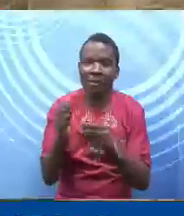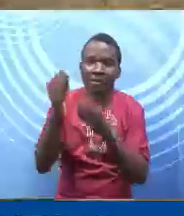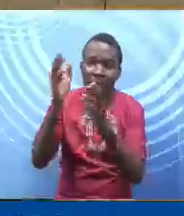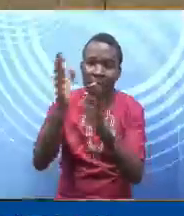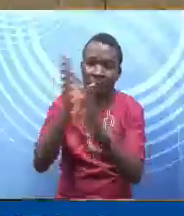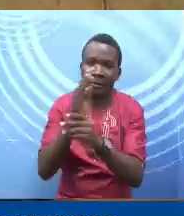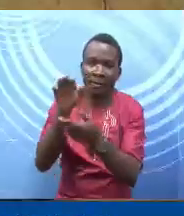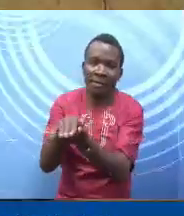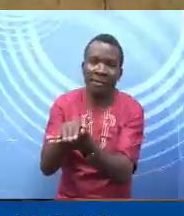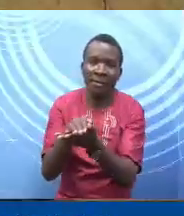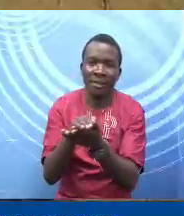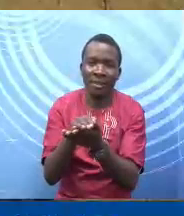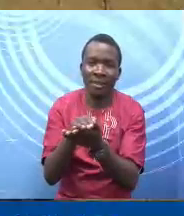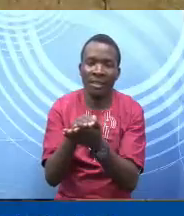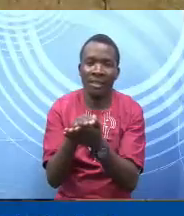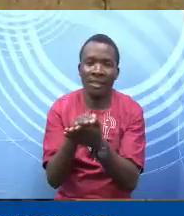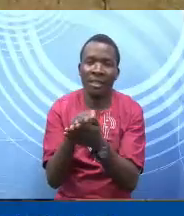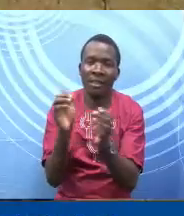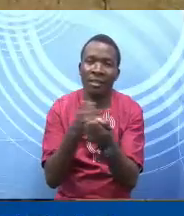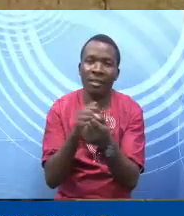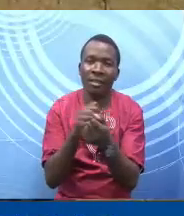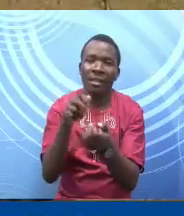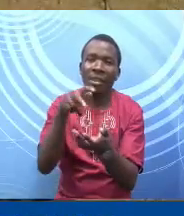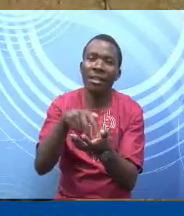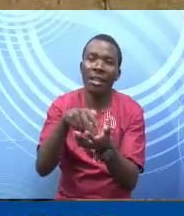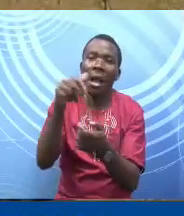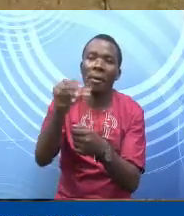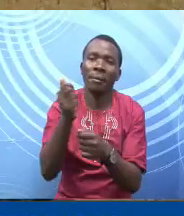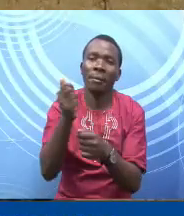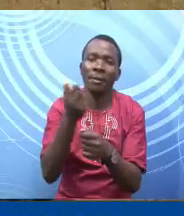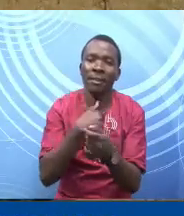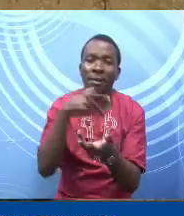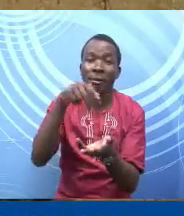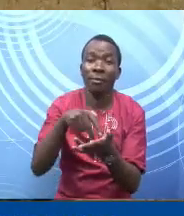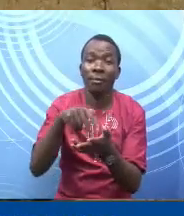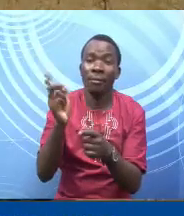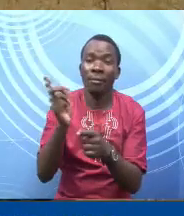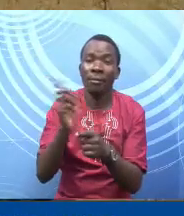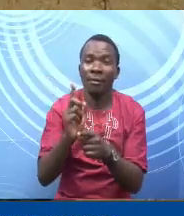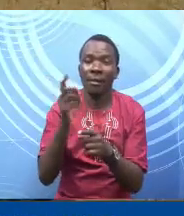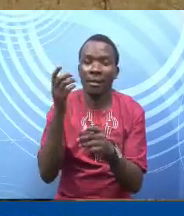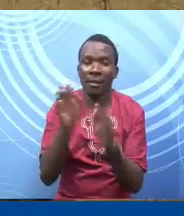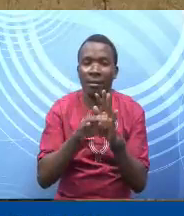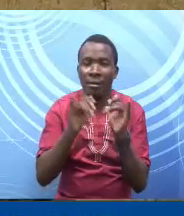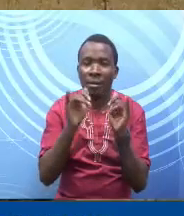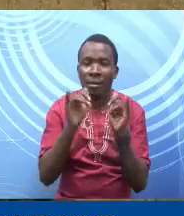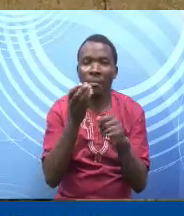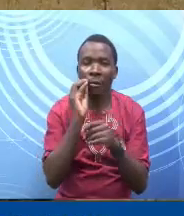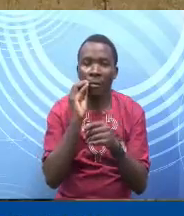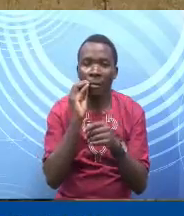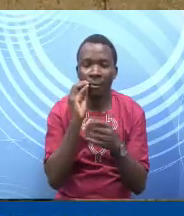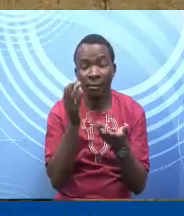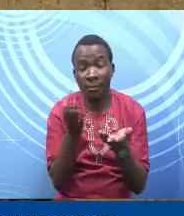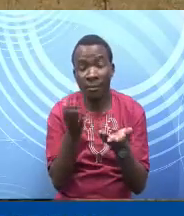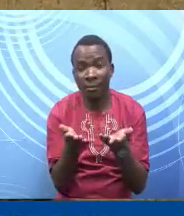barazimanitse Byatugeze habashoboye guhaguruka bo ngabo naho nge simpaguruka gahunda yaguma mu rugo yaje